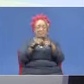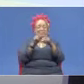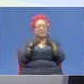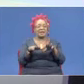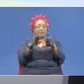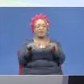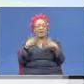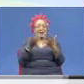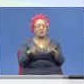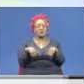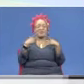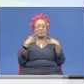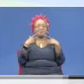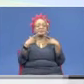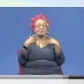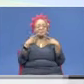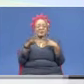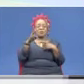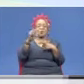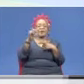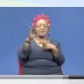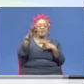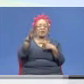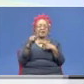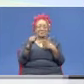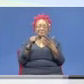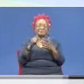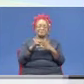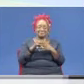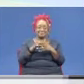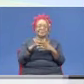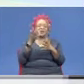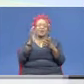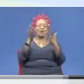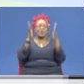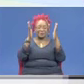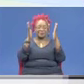unavyoishi mtazamaji. Kweli. Na Wafula pale pia. Hongera, umekimbia hata hivi.